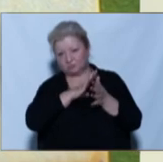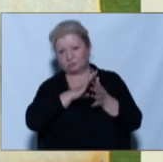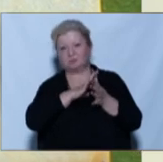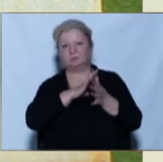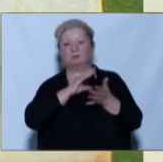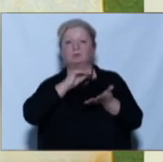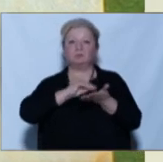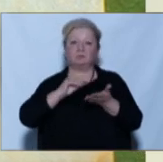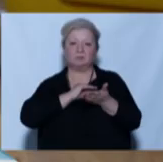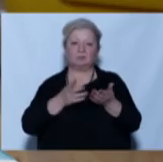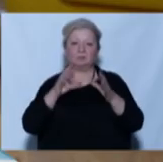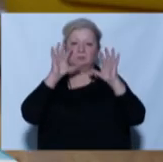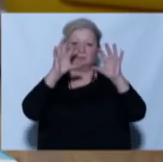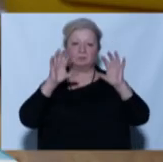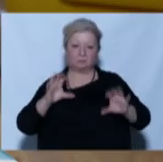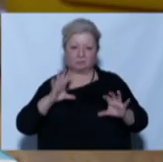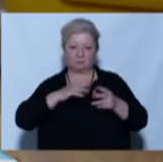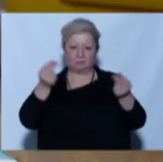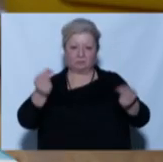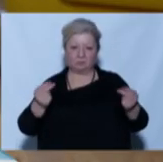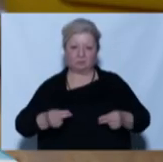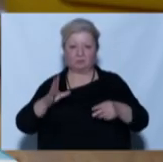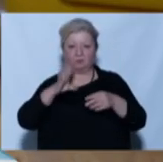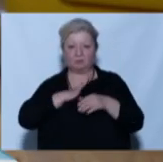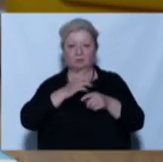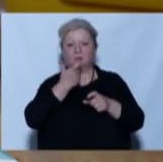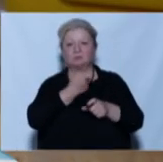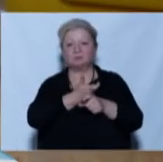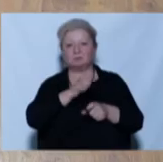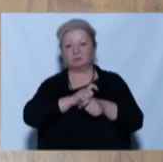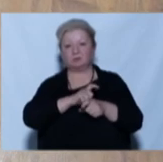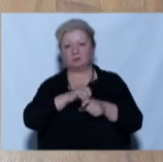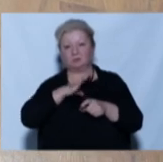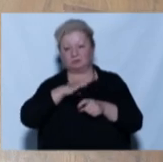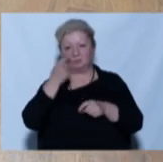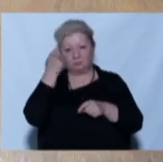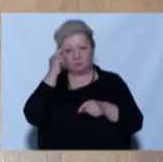მფარველობის ტრაქტატს. გიორგიევსკის ტრაქტატი ერეკლესათვის დიდი იმედი იყო, თუმცა